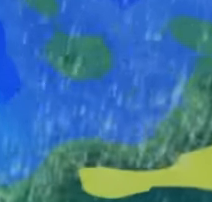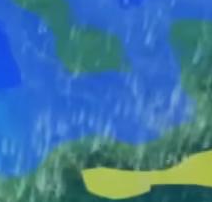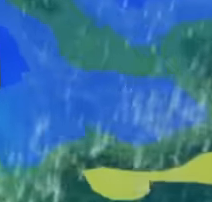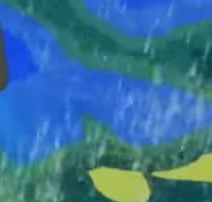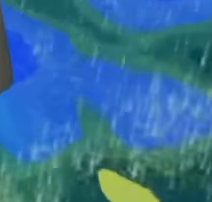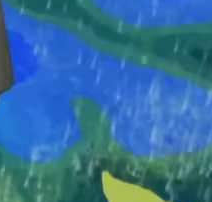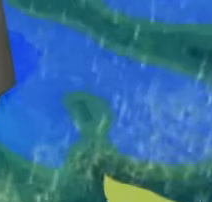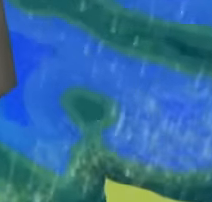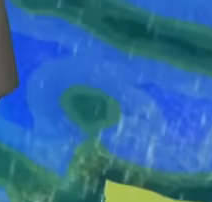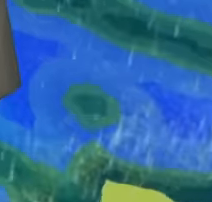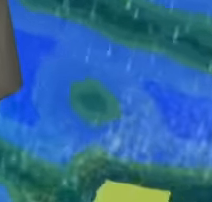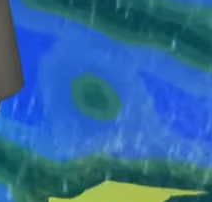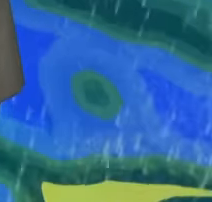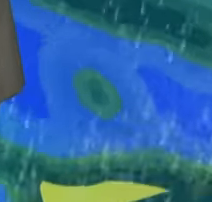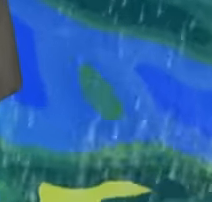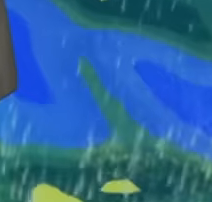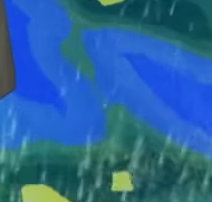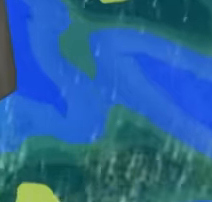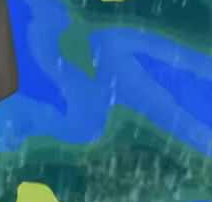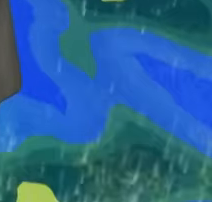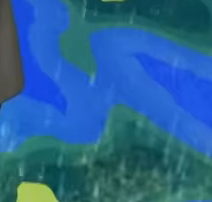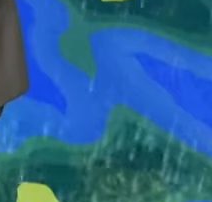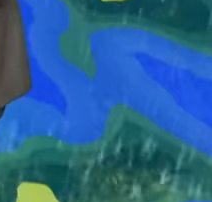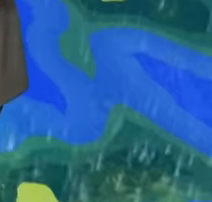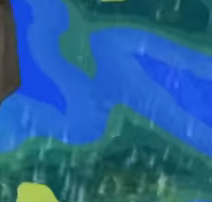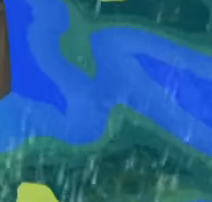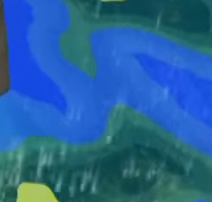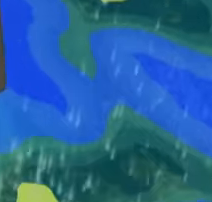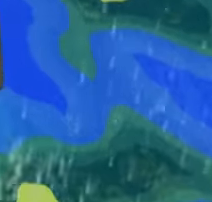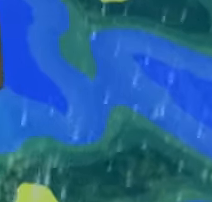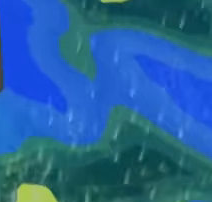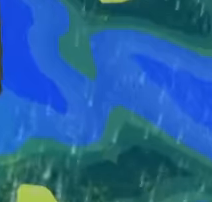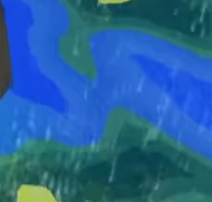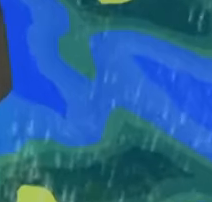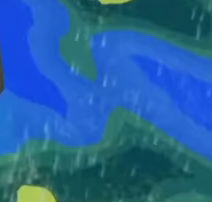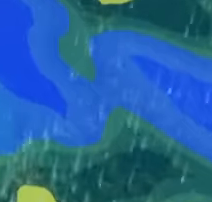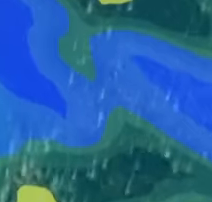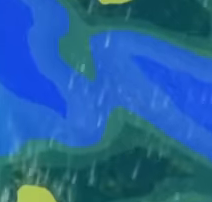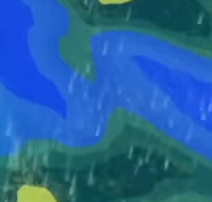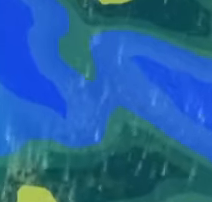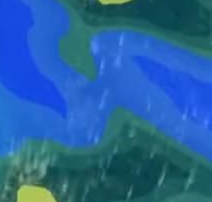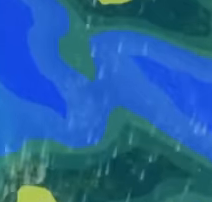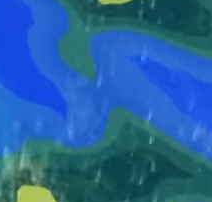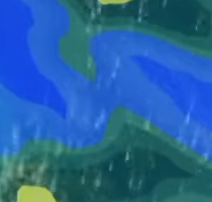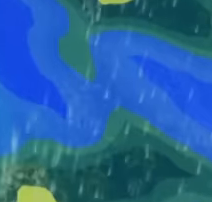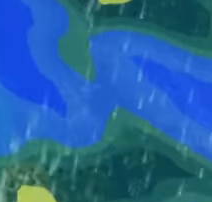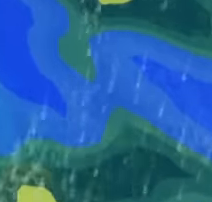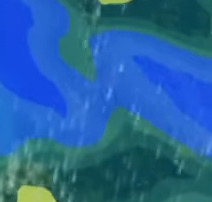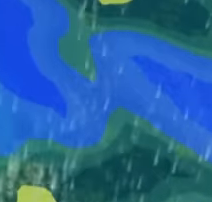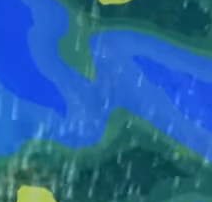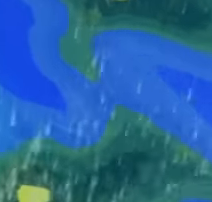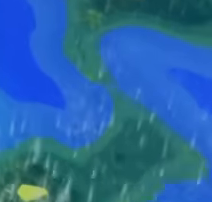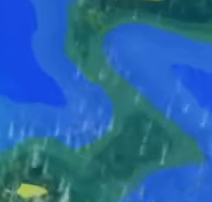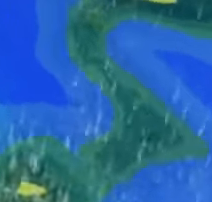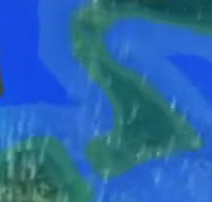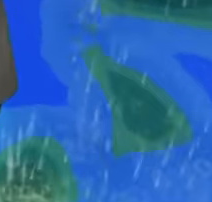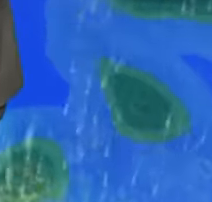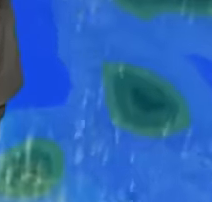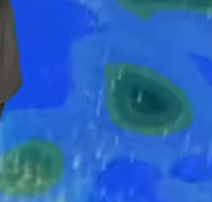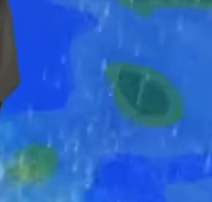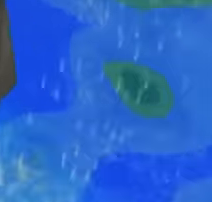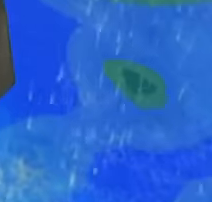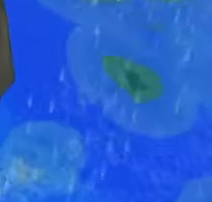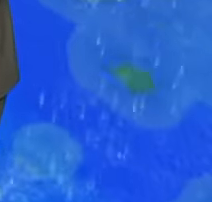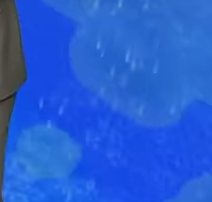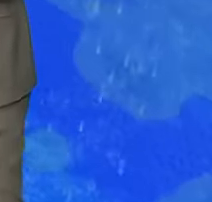buong Mindanao na ang uulanin pagsapit ng tanghali at may malalakas pong ulan lalo sa may Zamboanga Peninsula, sa hapon naman sa may